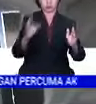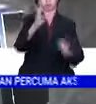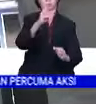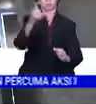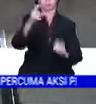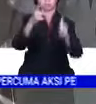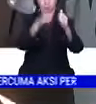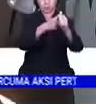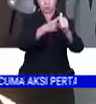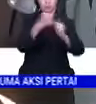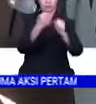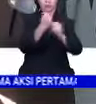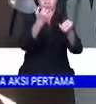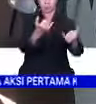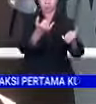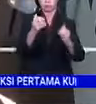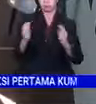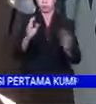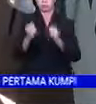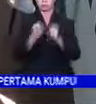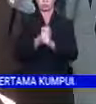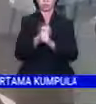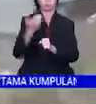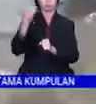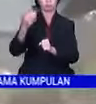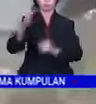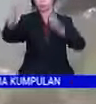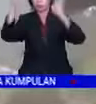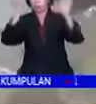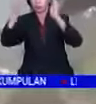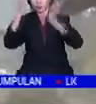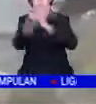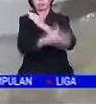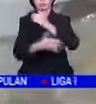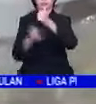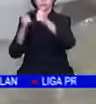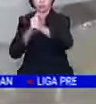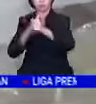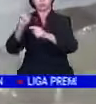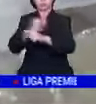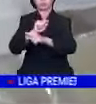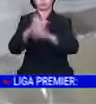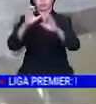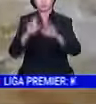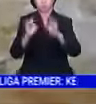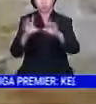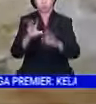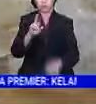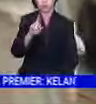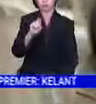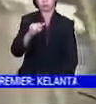6 bulan pertama tahun ini berbanding tahun lalu. Malaysia antara negara pertama yang menggunakan kaedah ujian